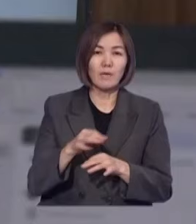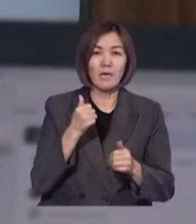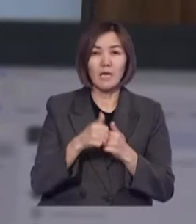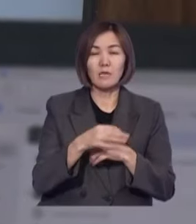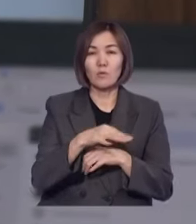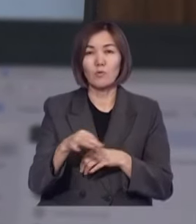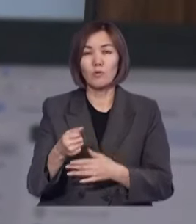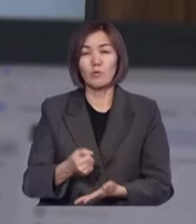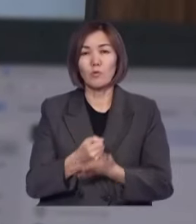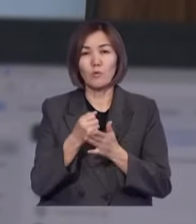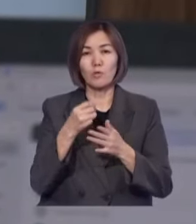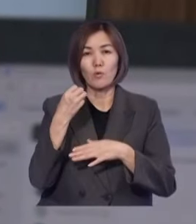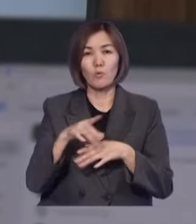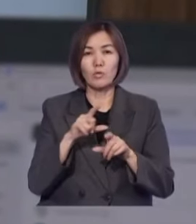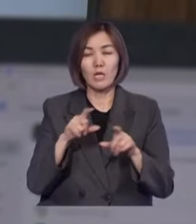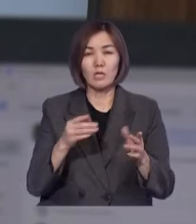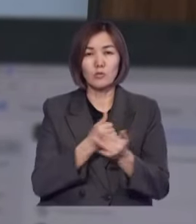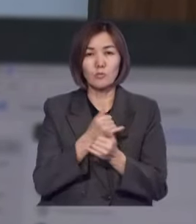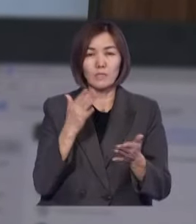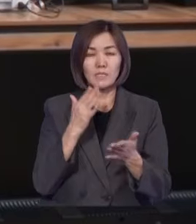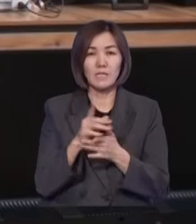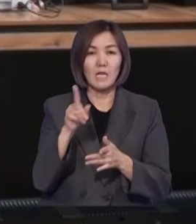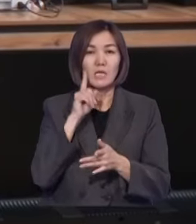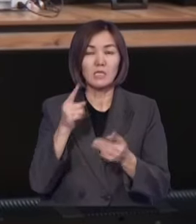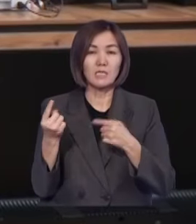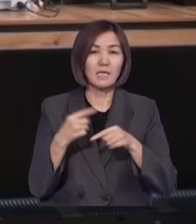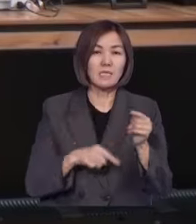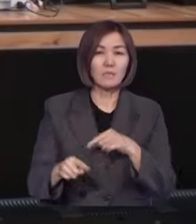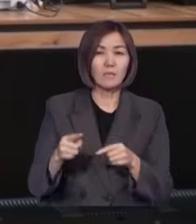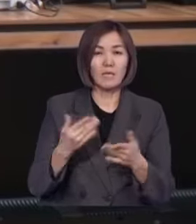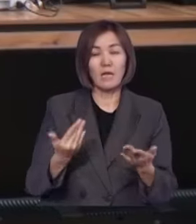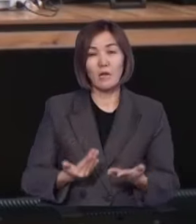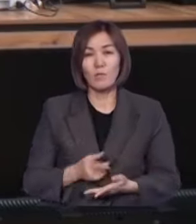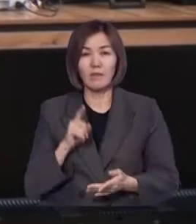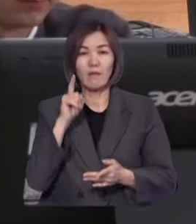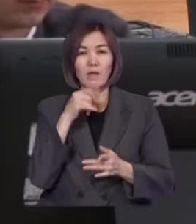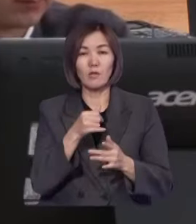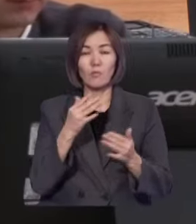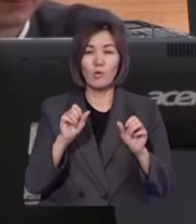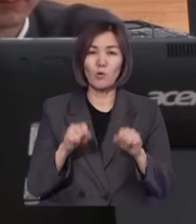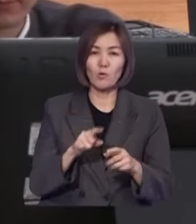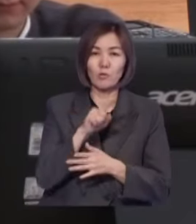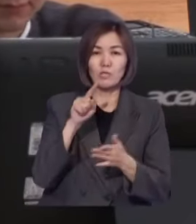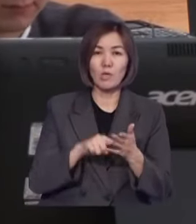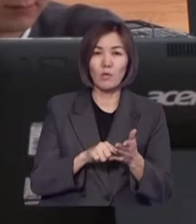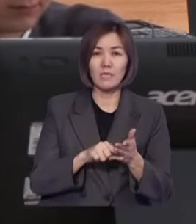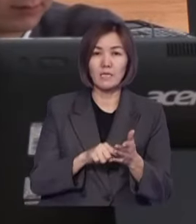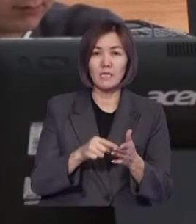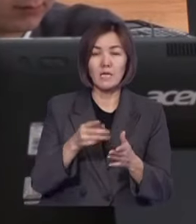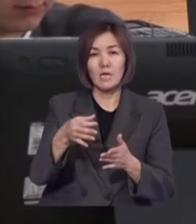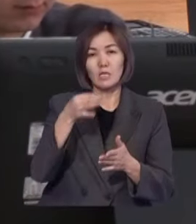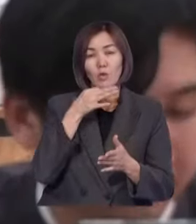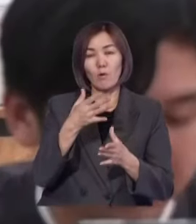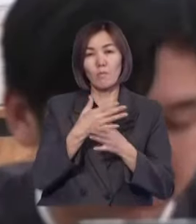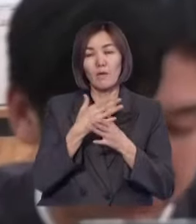қолдау орталығы жұмыс істейді. Орталыққа жүгінген жас кәсіпкер көкейіндегі әлеуметтік, экономикалық, құқықтық сауалдарға кәсіби